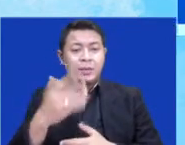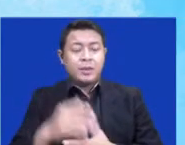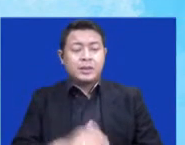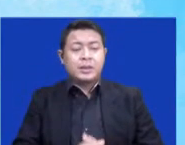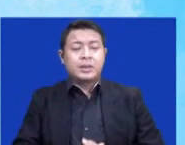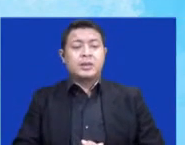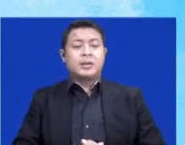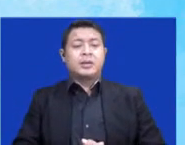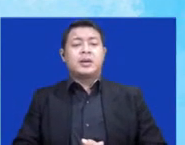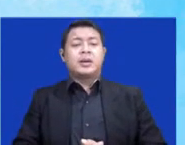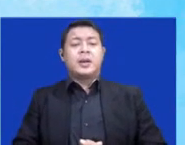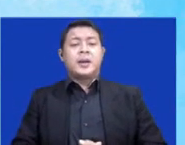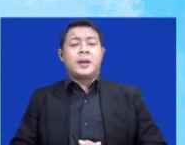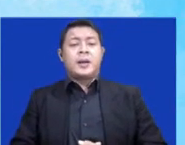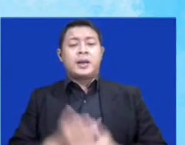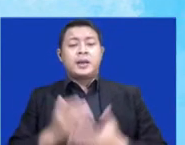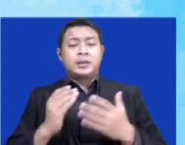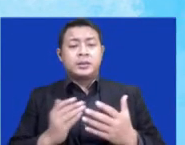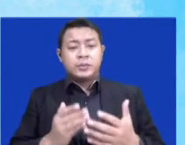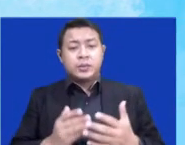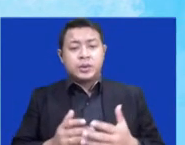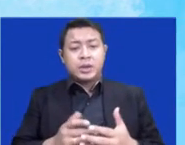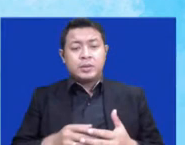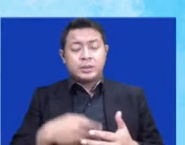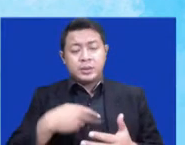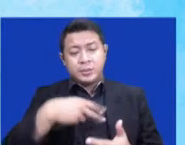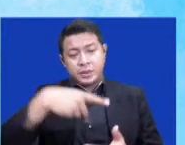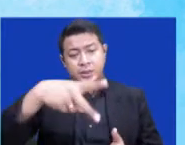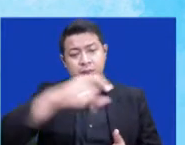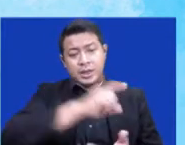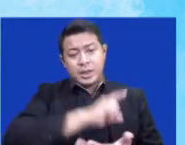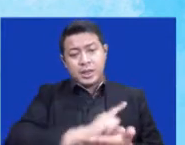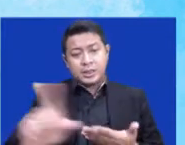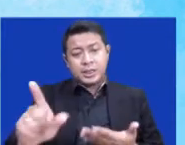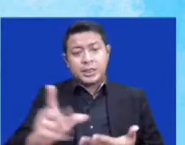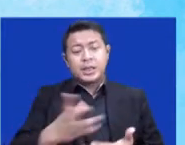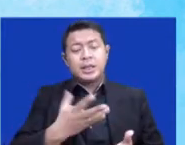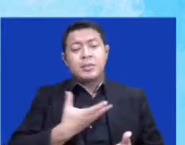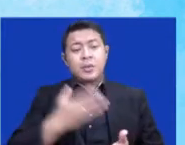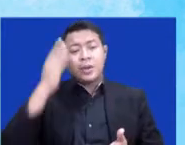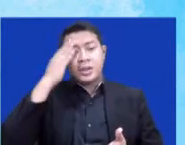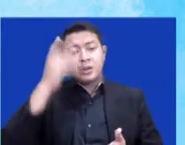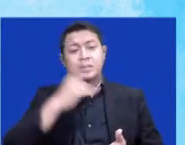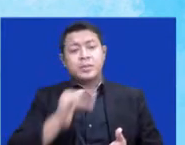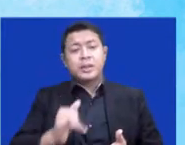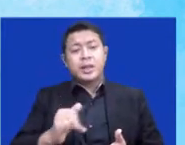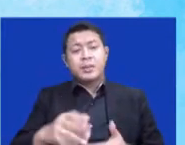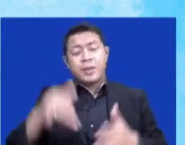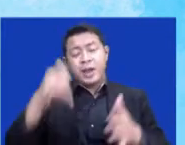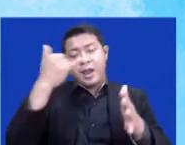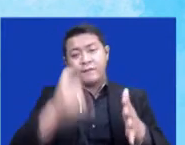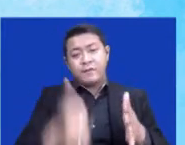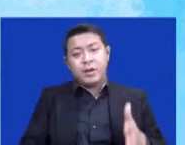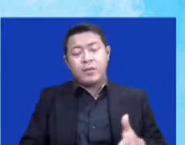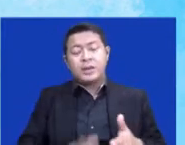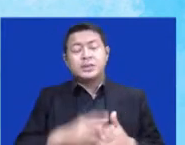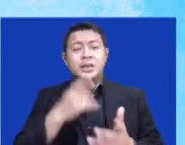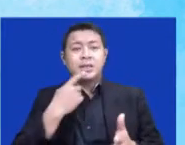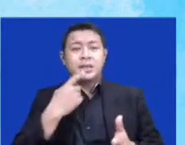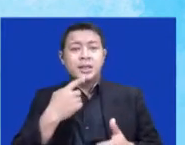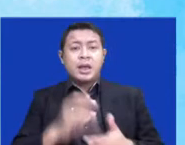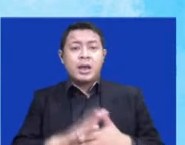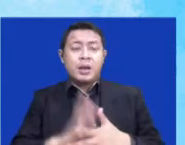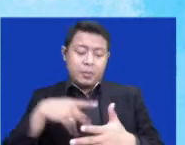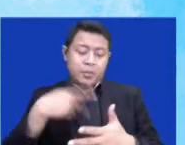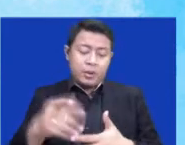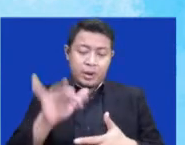ya, mudah-mudahan saja ya. Bisa berjalan dengan lancar. Dan tentu kita ingin tahu seperti apa kemudian evaluasi berkaitan mengenai program YHP